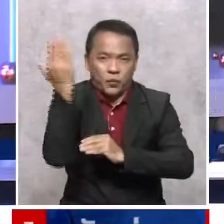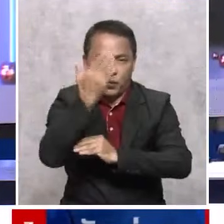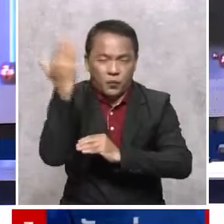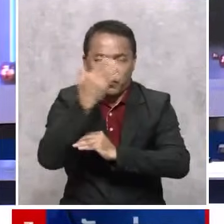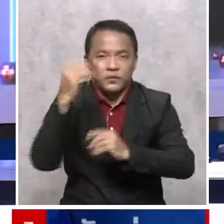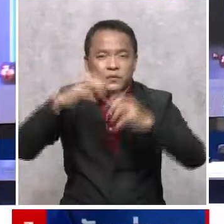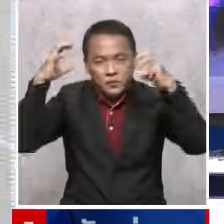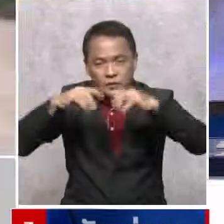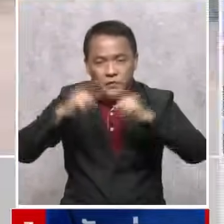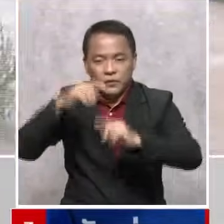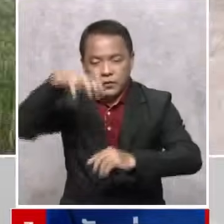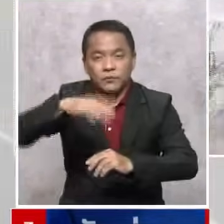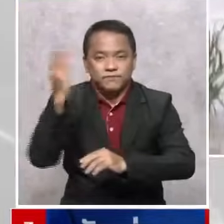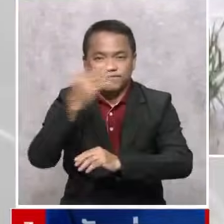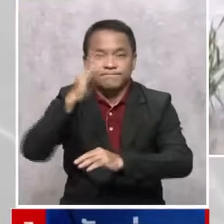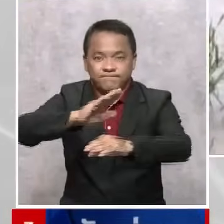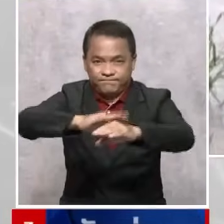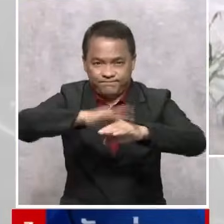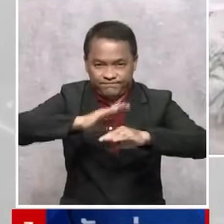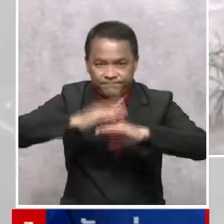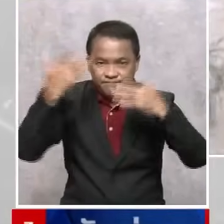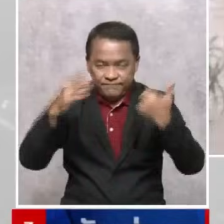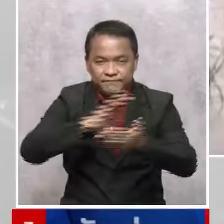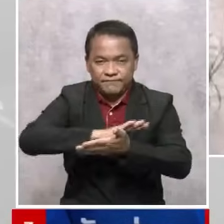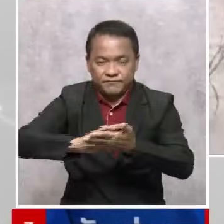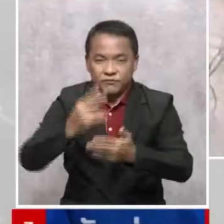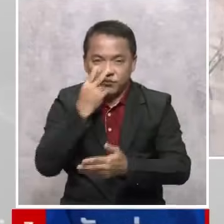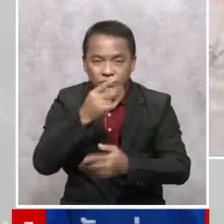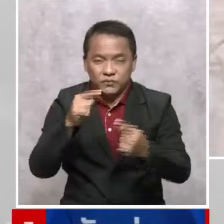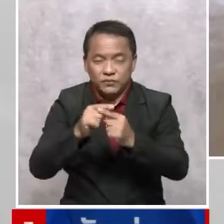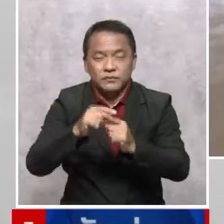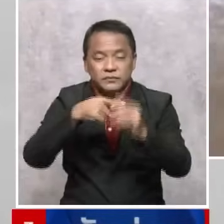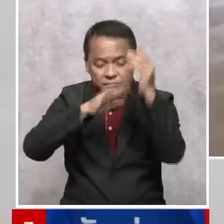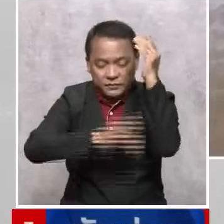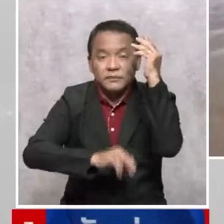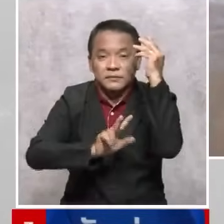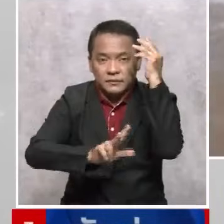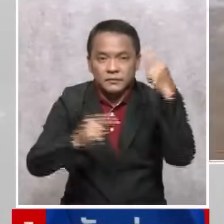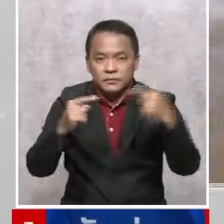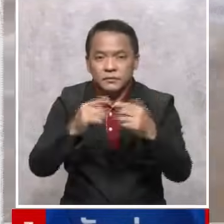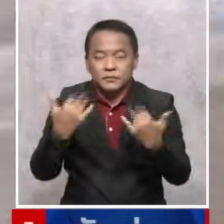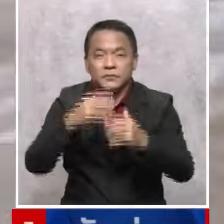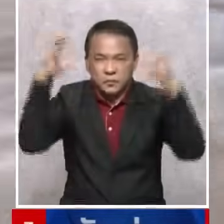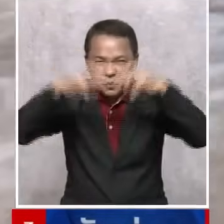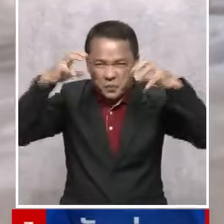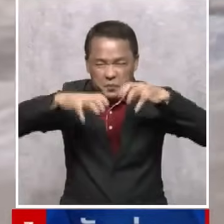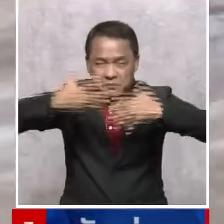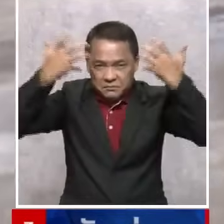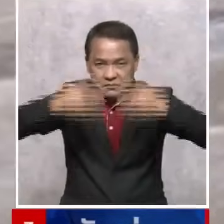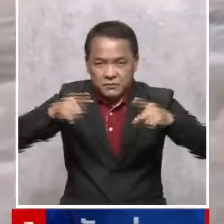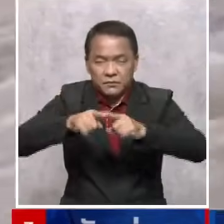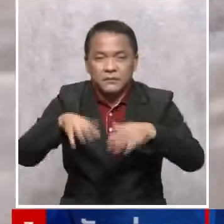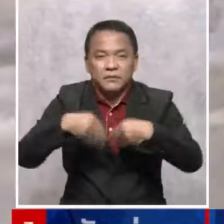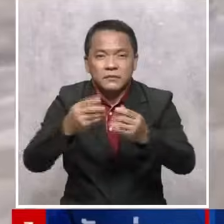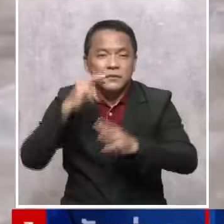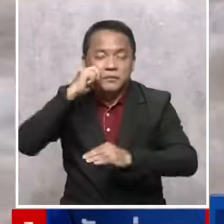มีพายุเข้ากรมอุตุเนี่ยก็เตือนเป็นที่เรียบร้อยแล้วไปดู 3จังหวัดชายแดนภาคใต้นะคะปรากฏว่ามีฝนตกลงมาอย่างหนักแล้วก็